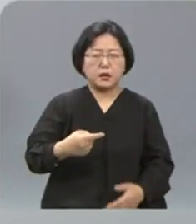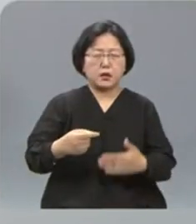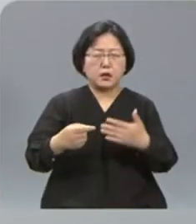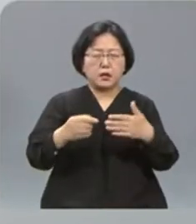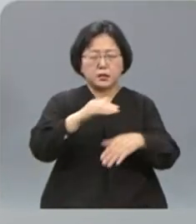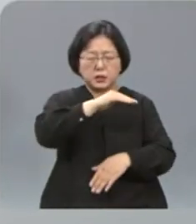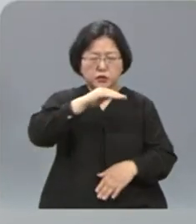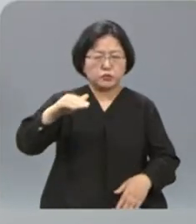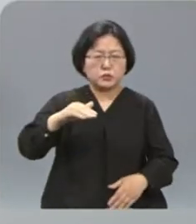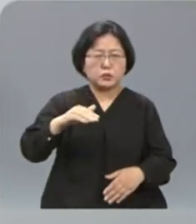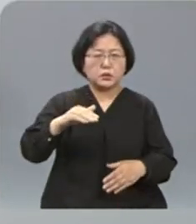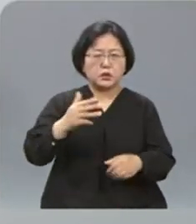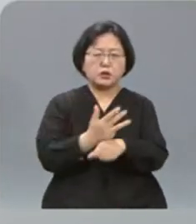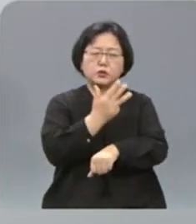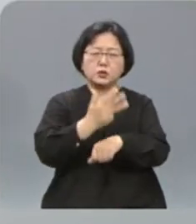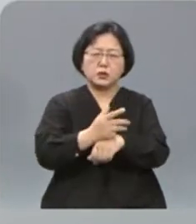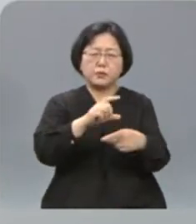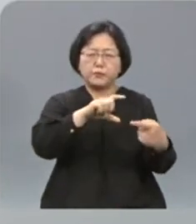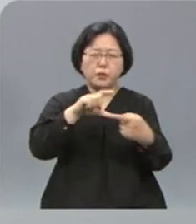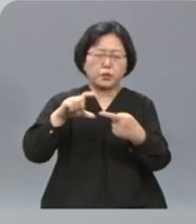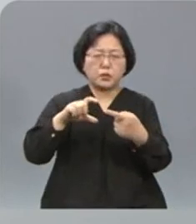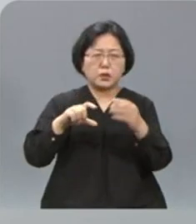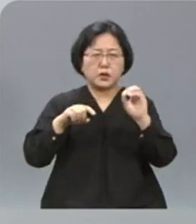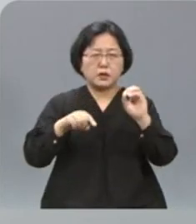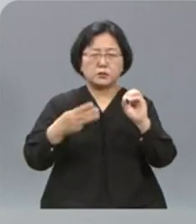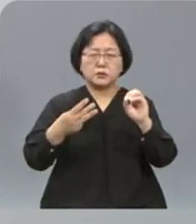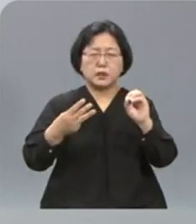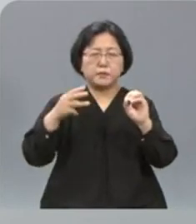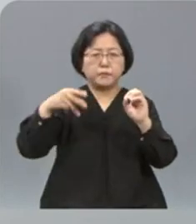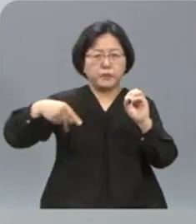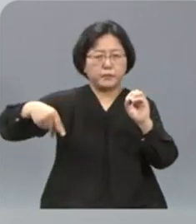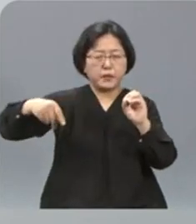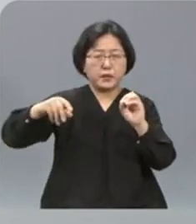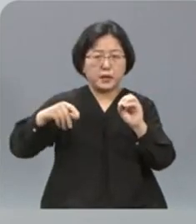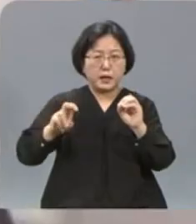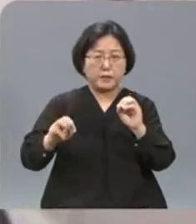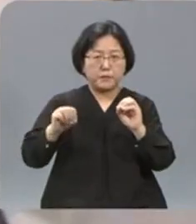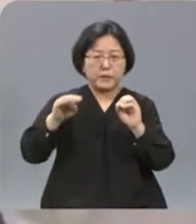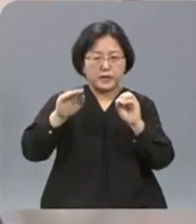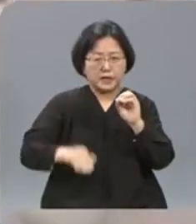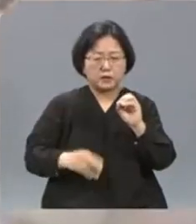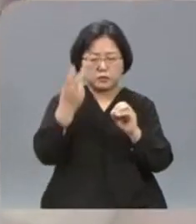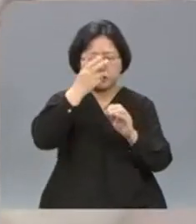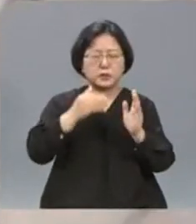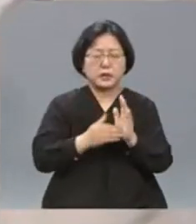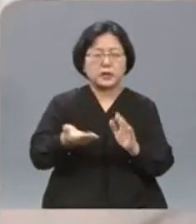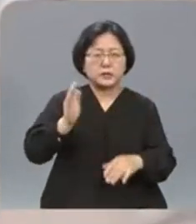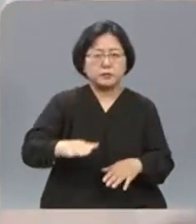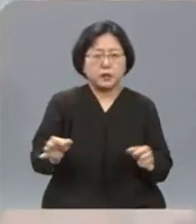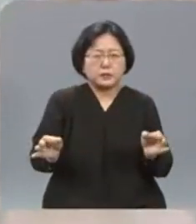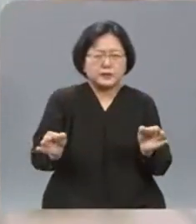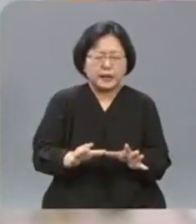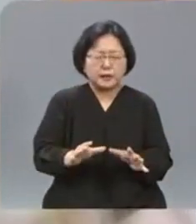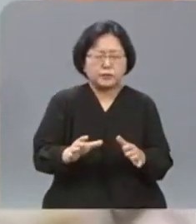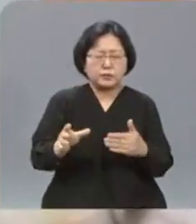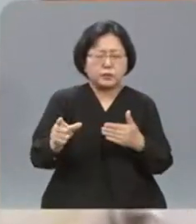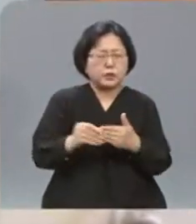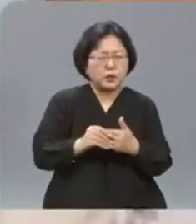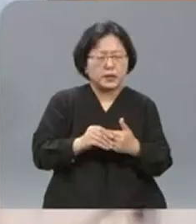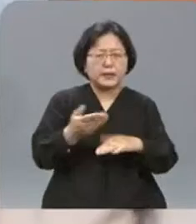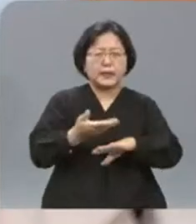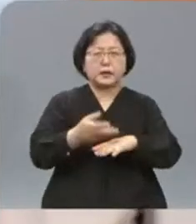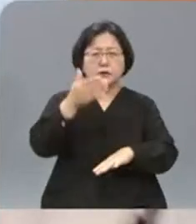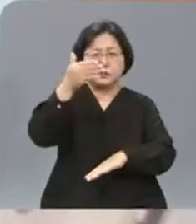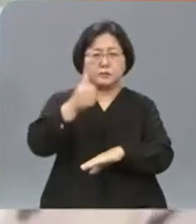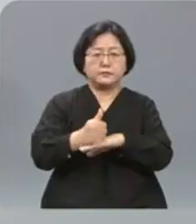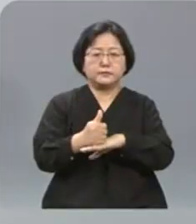노출 제한 기준인 8시간 평균치 0.3 pp의 미만으로 측정됐습니다 하지만 단시간 노출에서는 다른